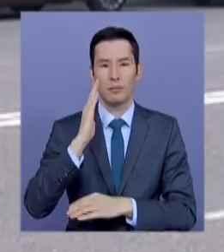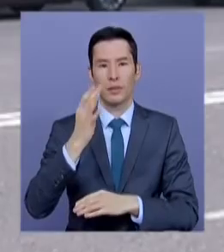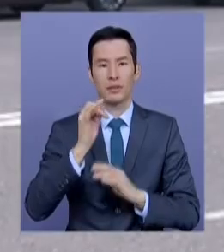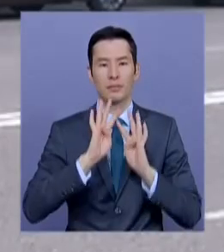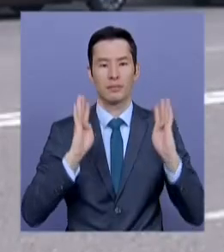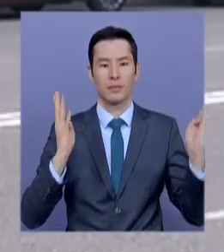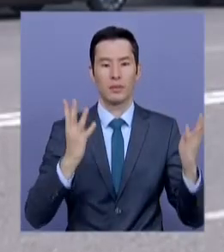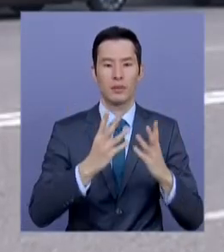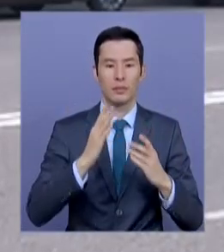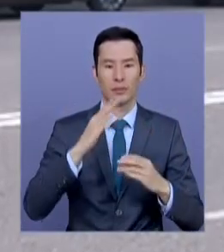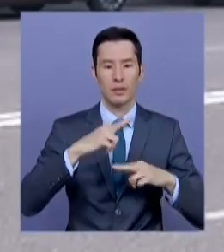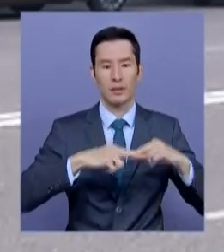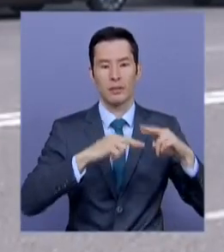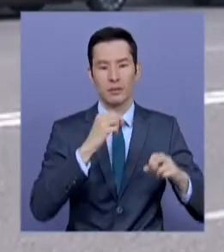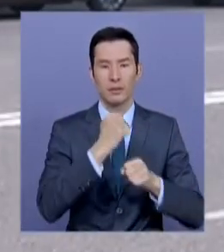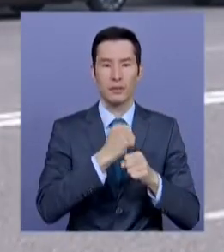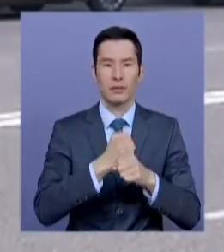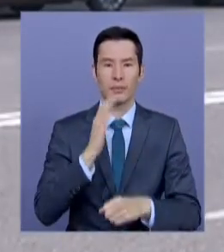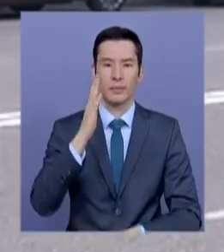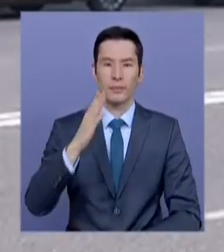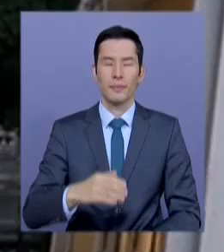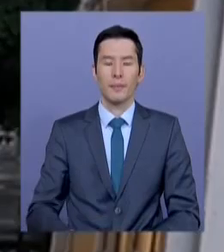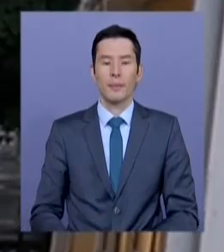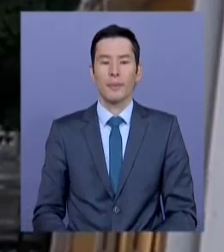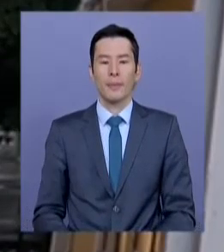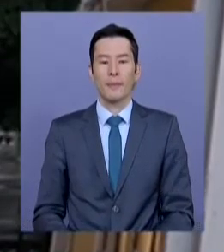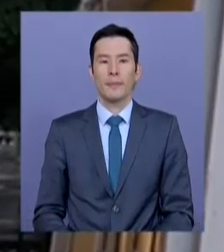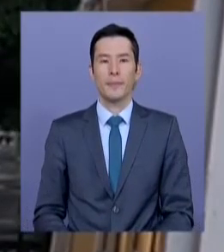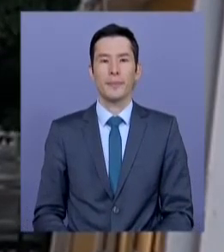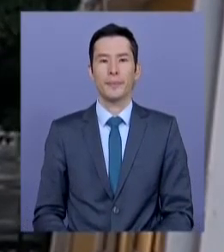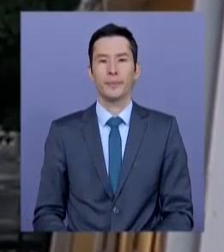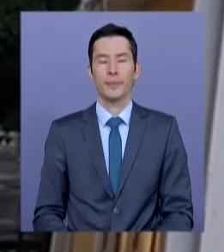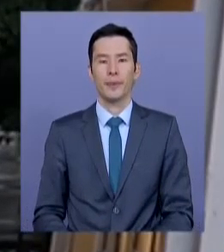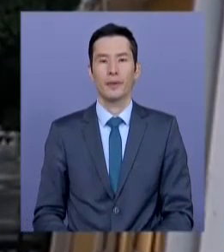алынып, үйге кіретін баспалдақ орнатылады. Өмір Әнуарбек, Арсен Сандыбаев, Алматы телеарнасы.